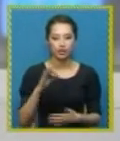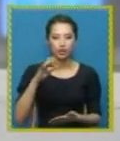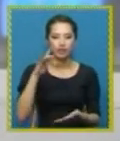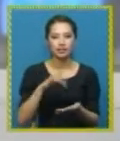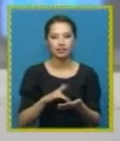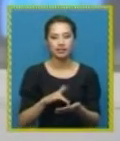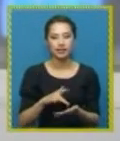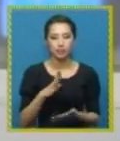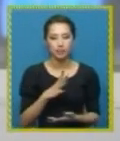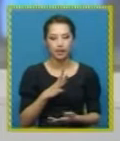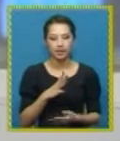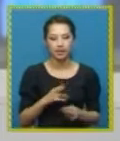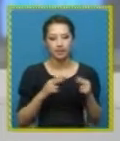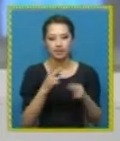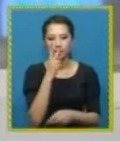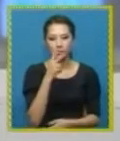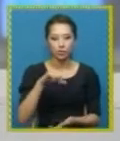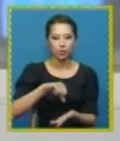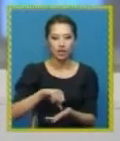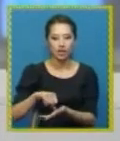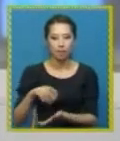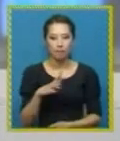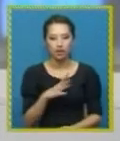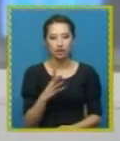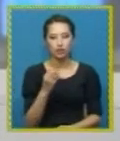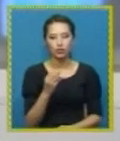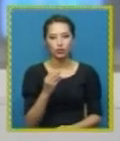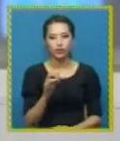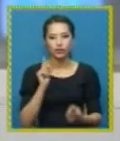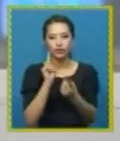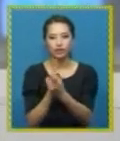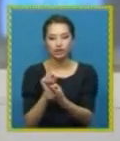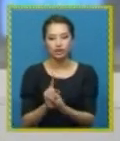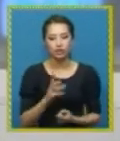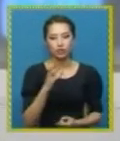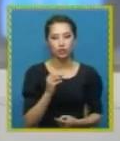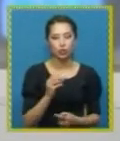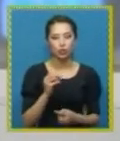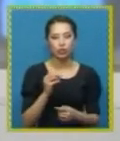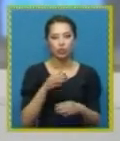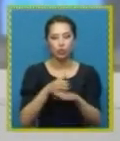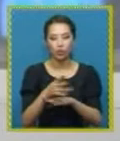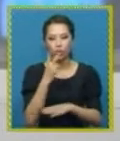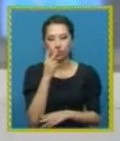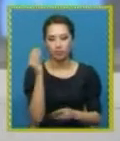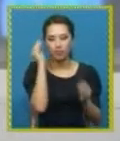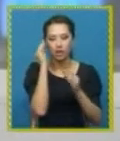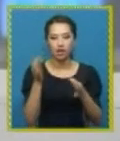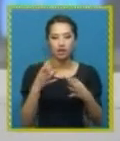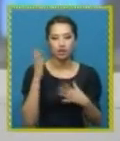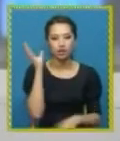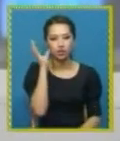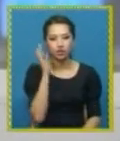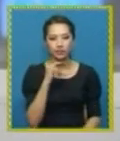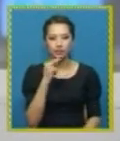болып, алтын нысанның ашылу салтанатына қатысты. Зиялы қауым өкілдерімен кездесіп, елдің кемел келешегі хақында ой бөлісті. Президент сапары